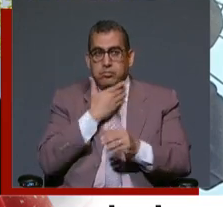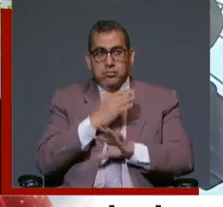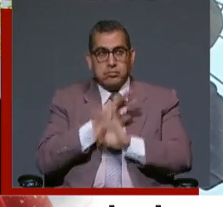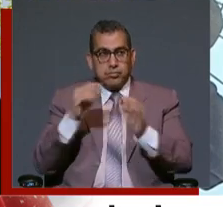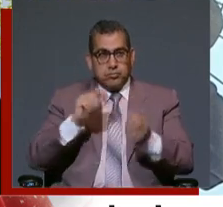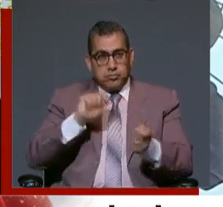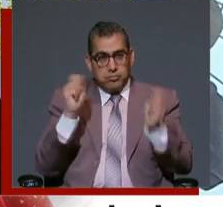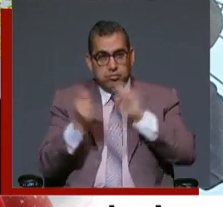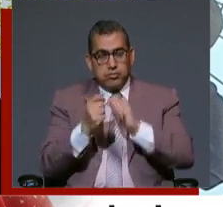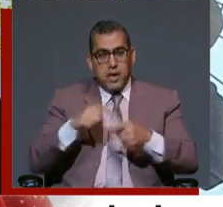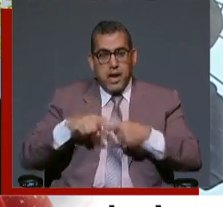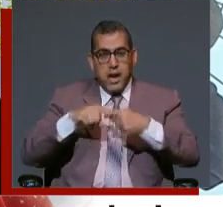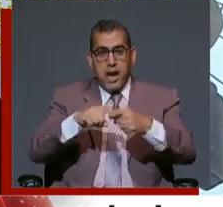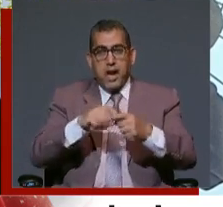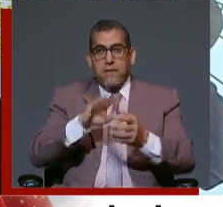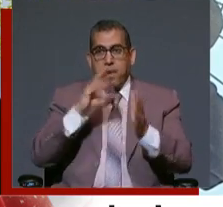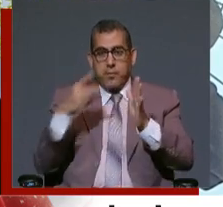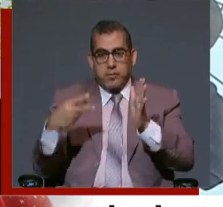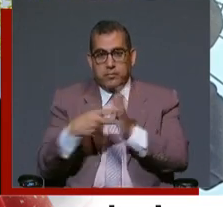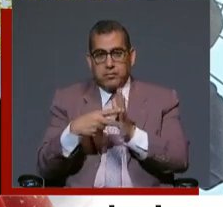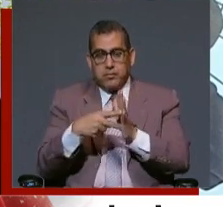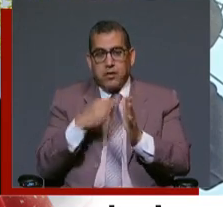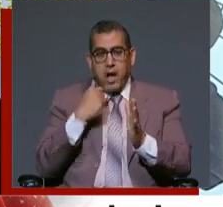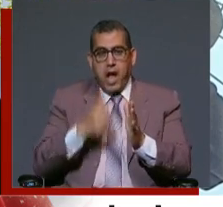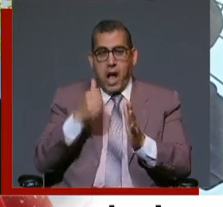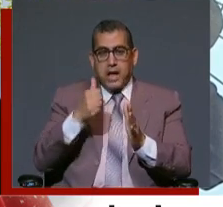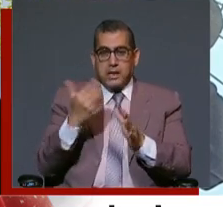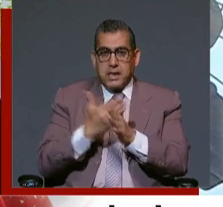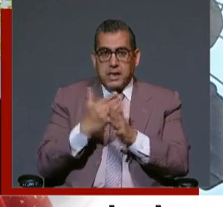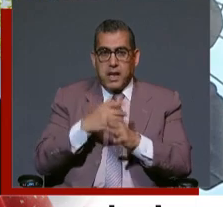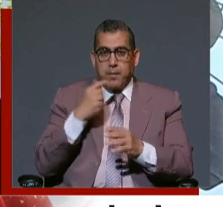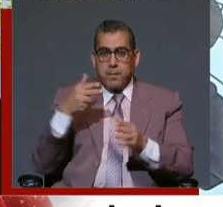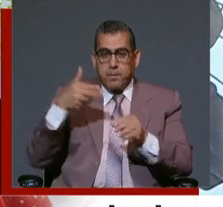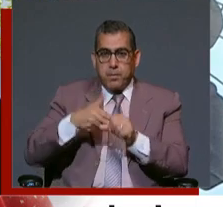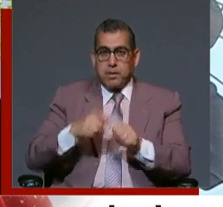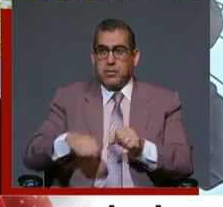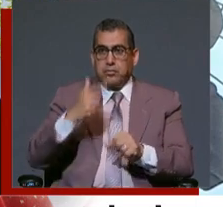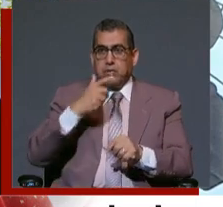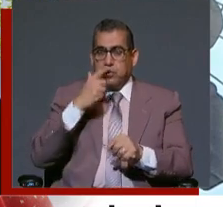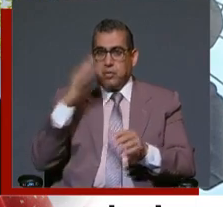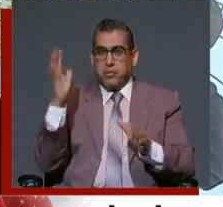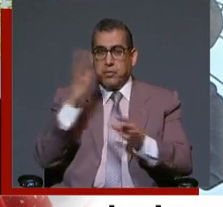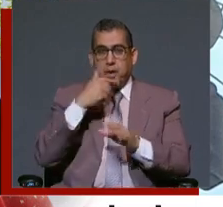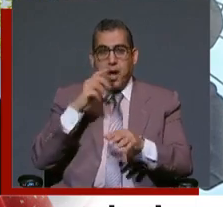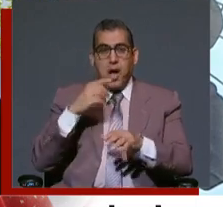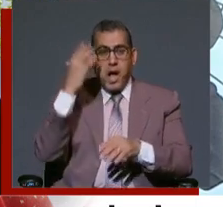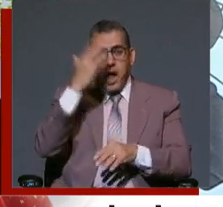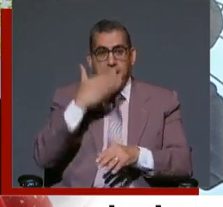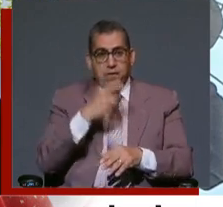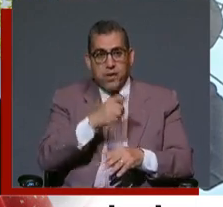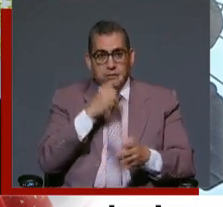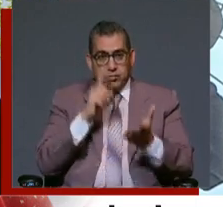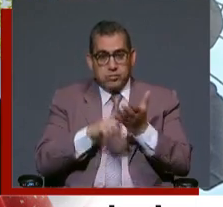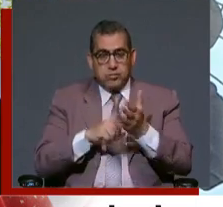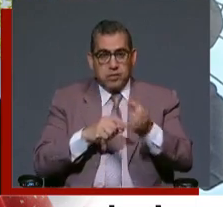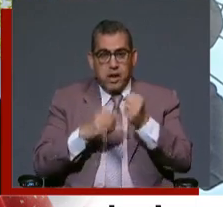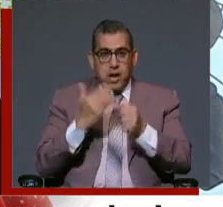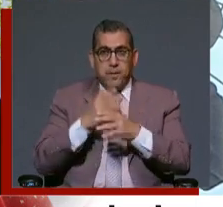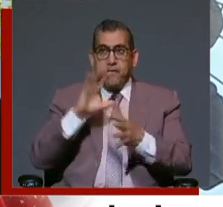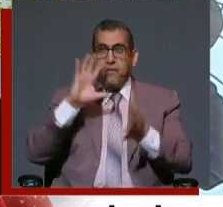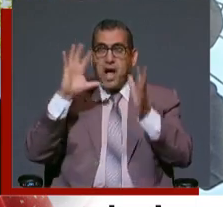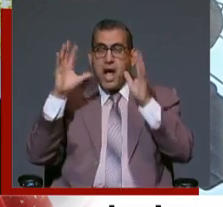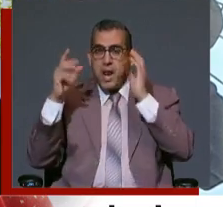أنظمة نقل عالمية خضراء. ذلك لأن أفريقيا لديها 80% من الودائع العالمية